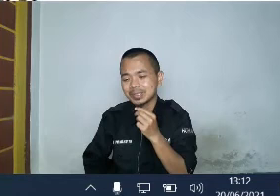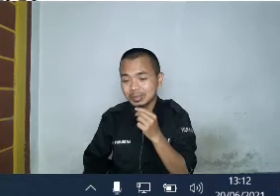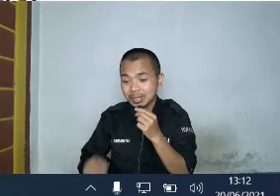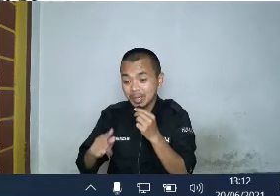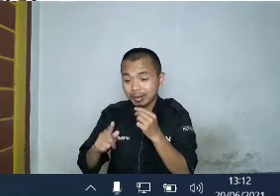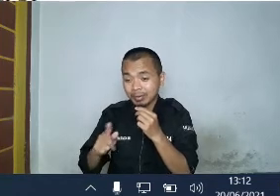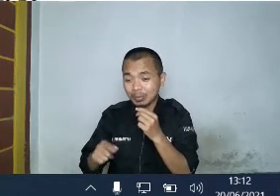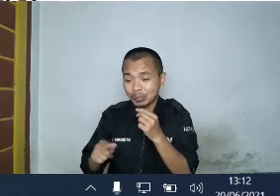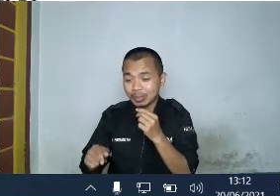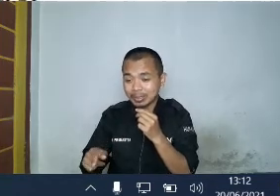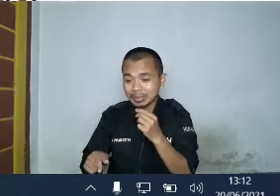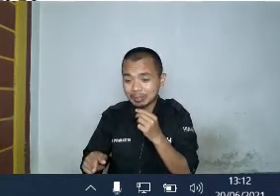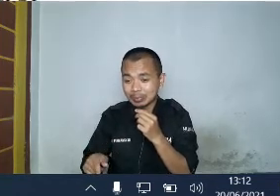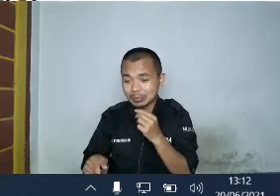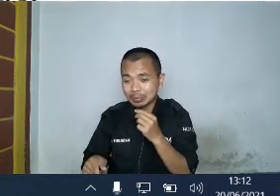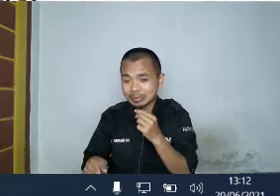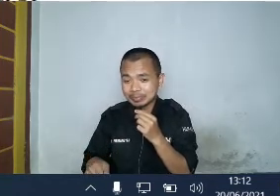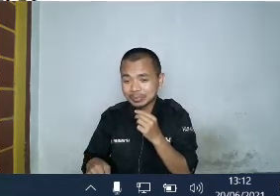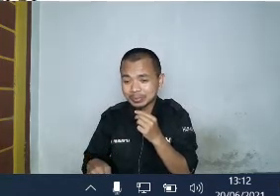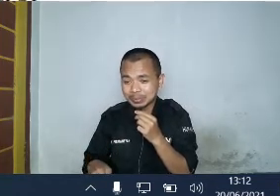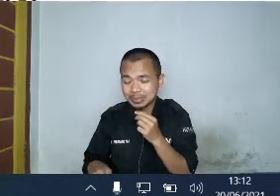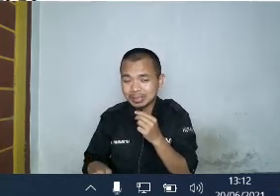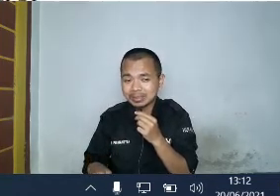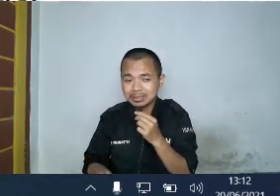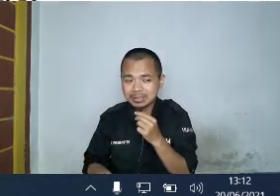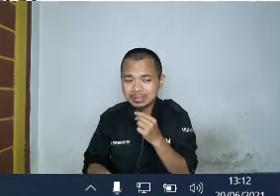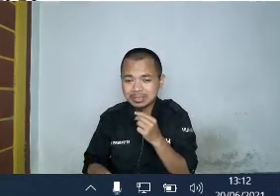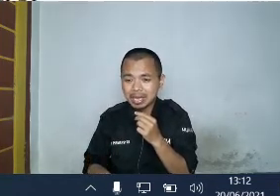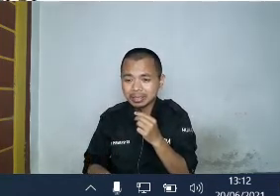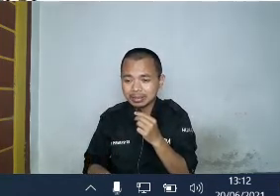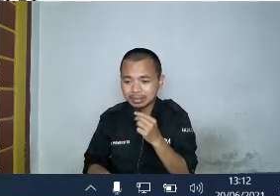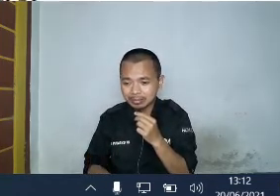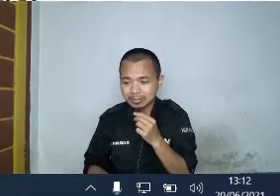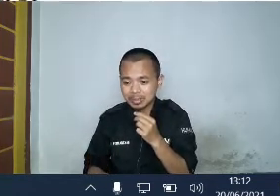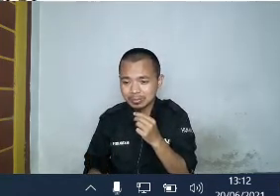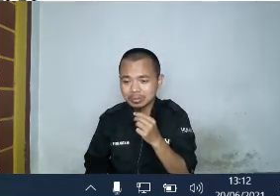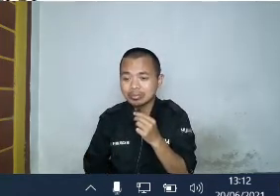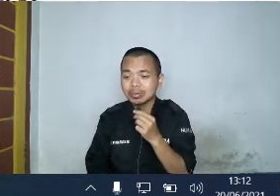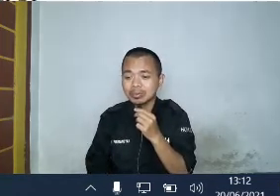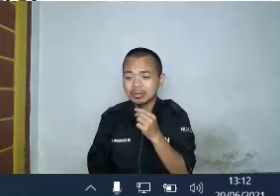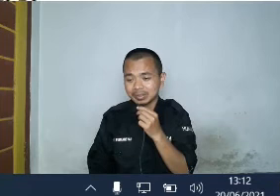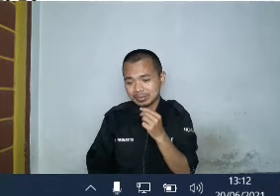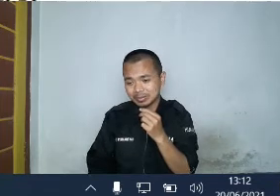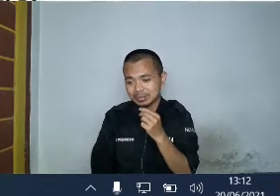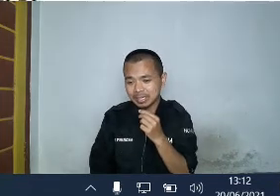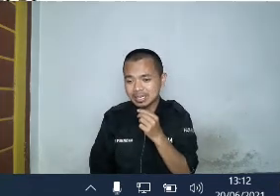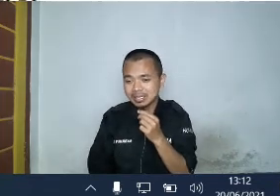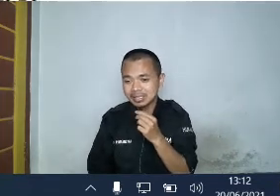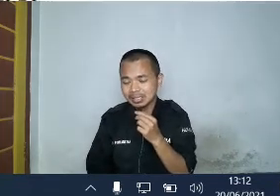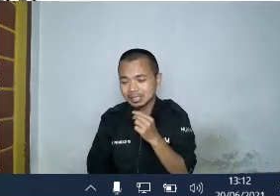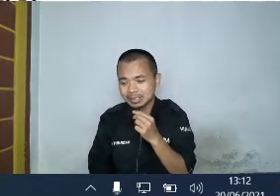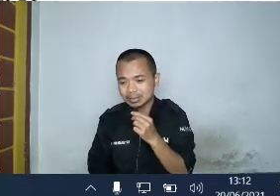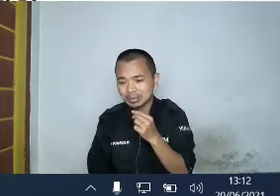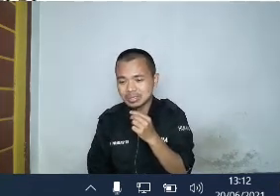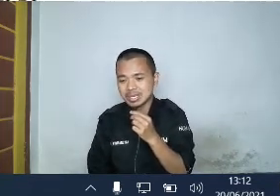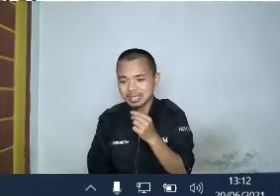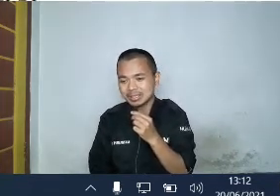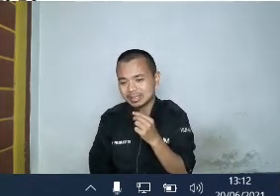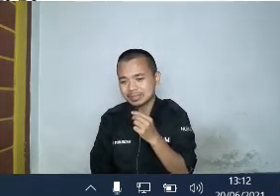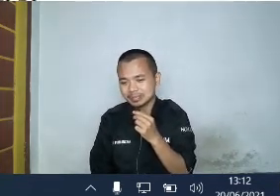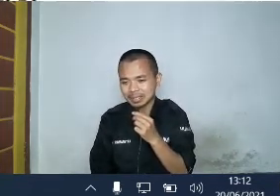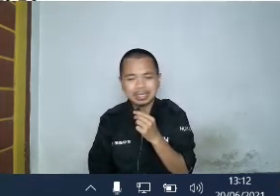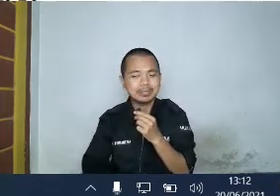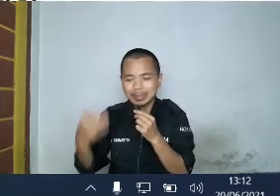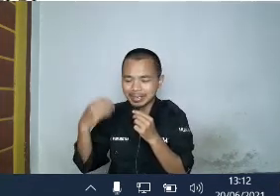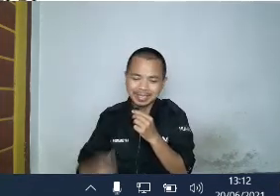awal masuk kota itu 2000 20.1 2020 gitu ada di tuton